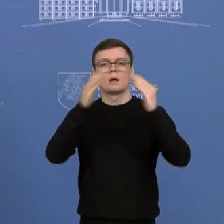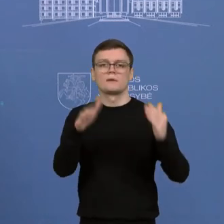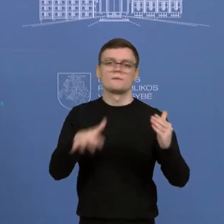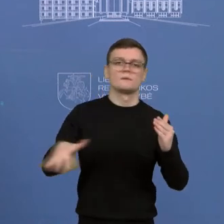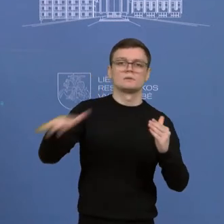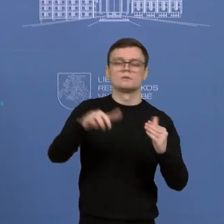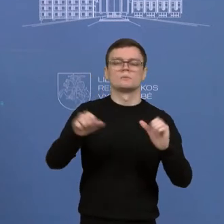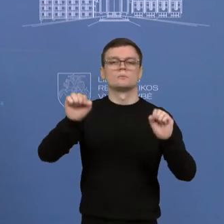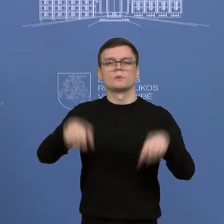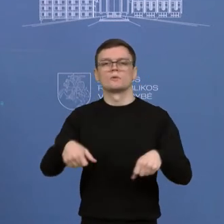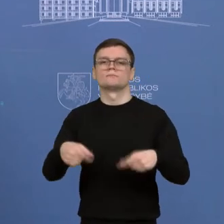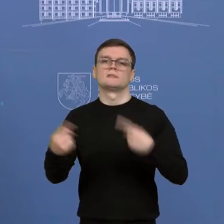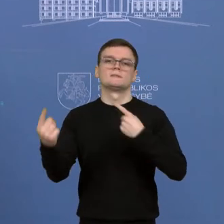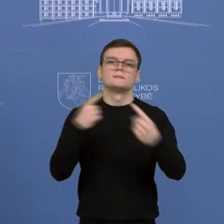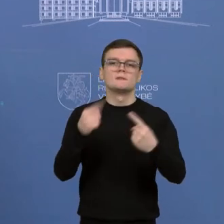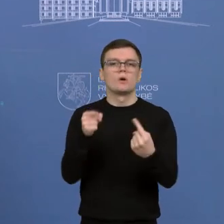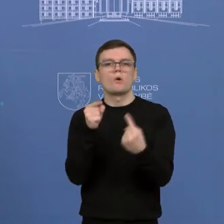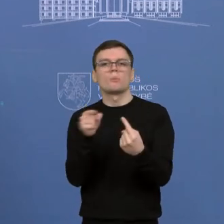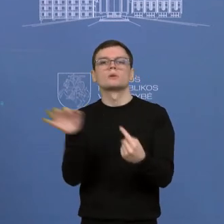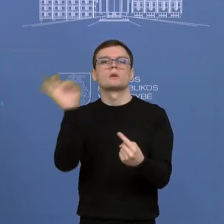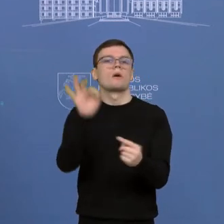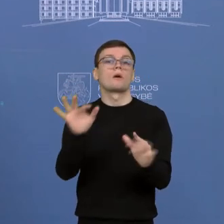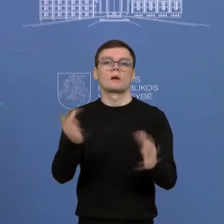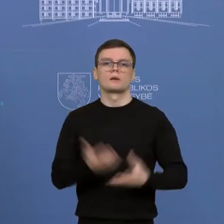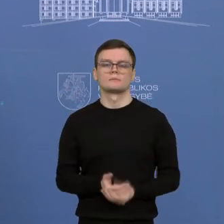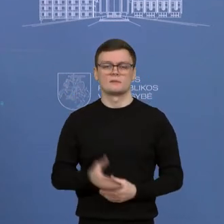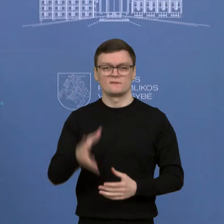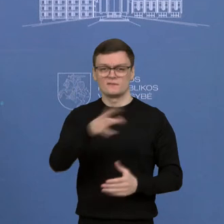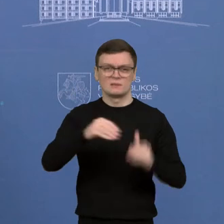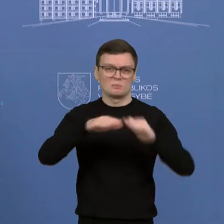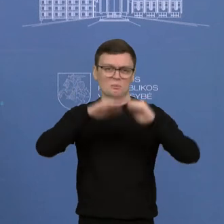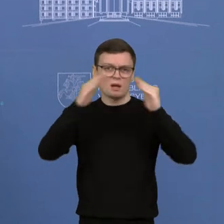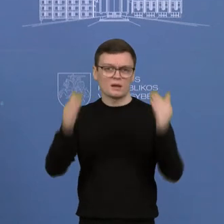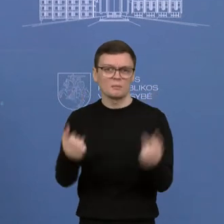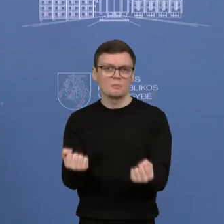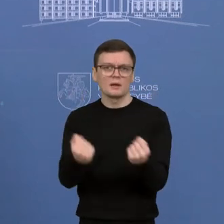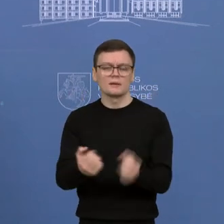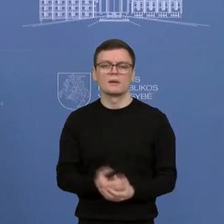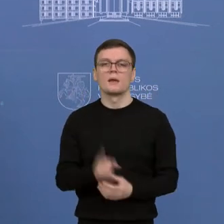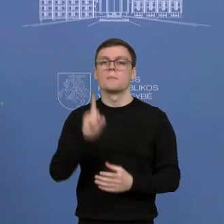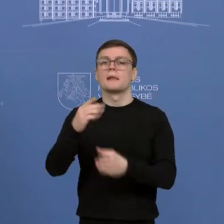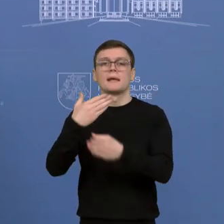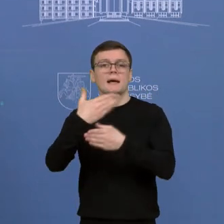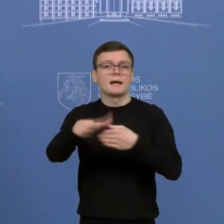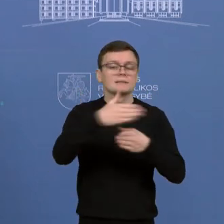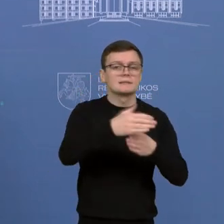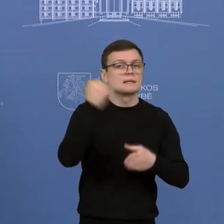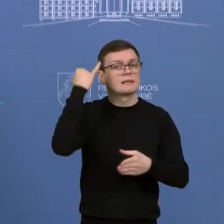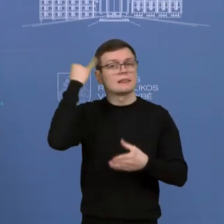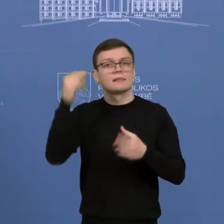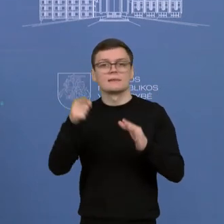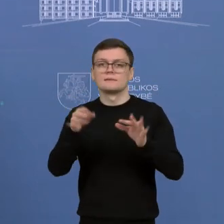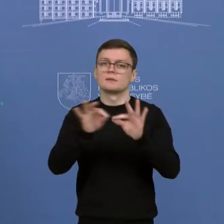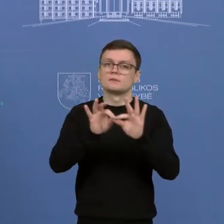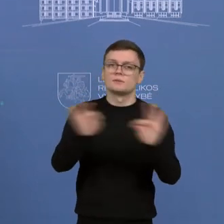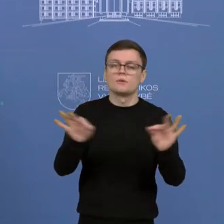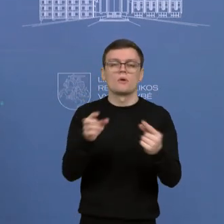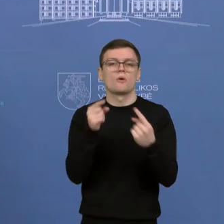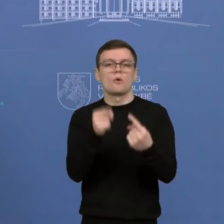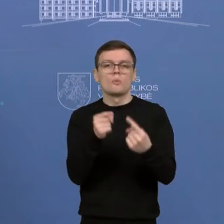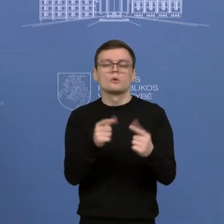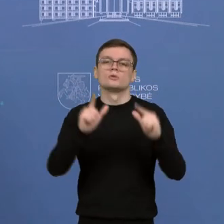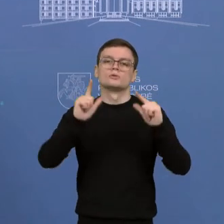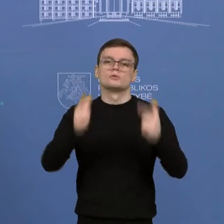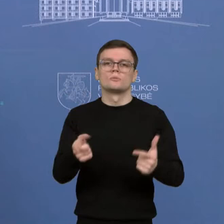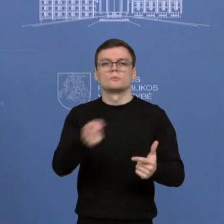galėsim kalbėtis ir su opozicija dėl viso paketo palaikymo, tačiau atskiras iniciatyvas, kurias siūlė opozicija, mes